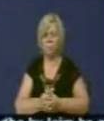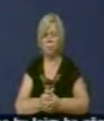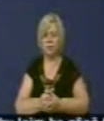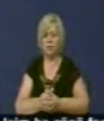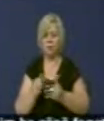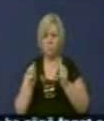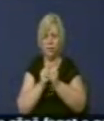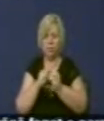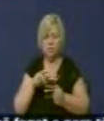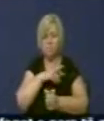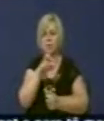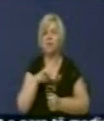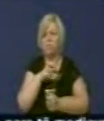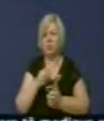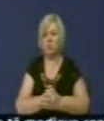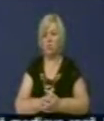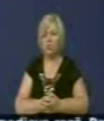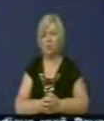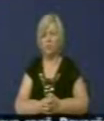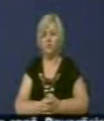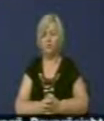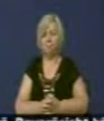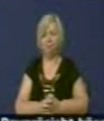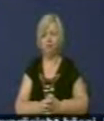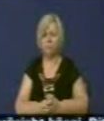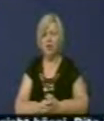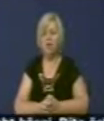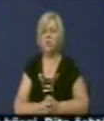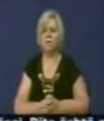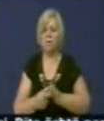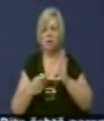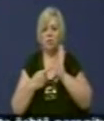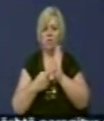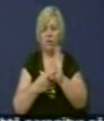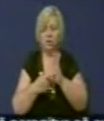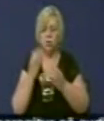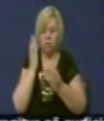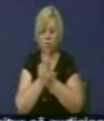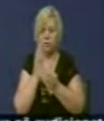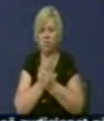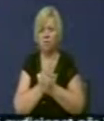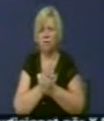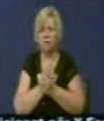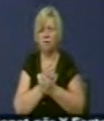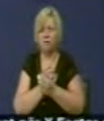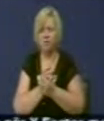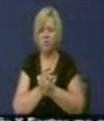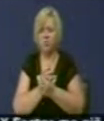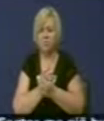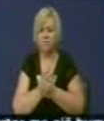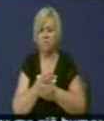arsye shtesë shumë e rëndësishme pse shpallja e pavarësisë Kosovës u shtyje për një ditë, është fakti